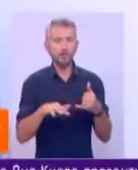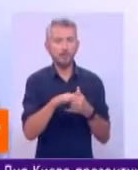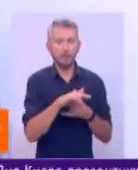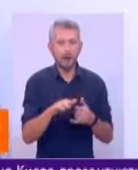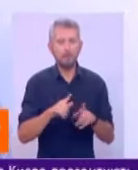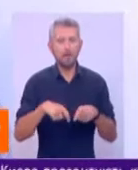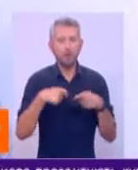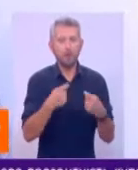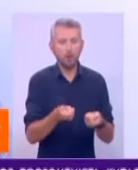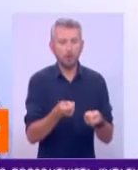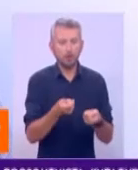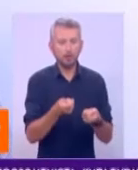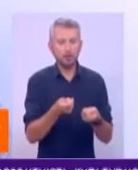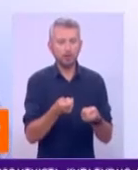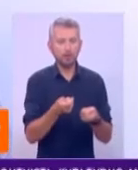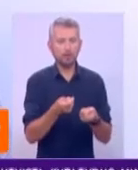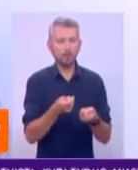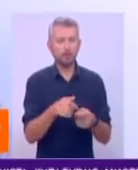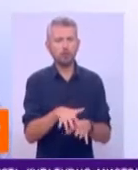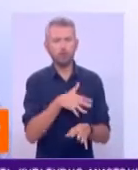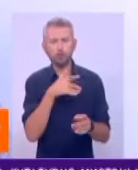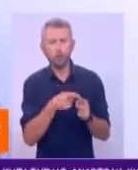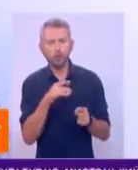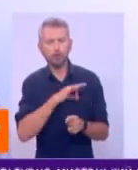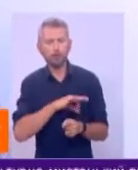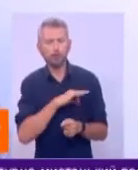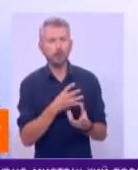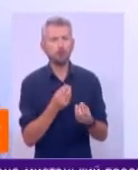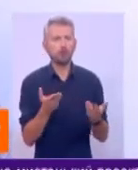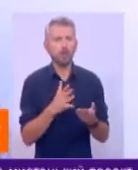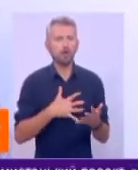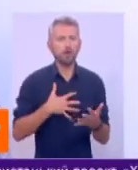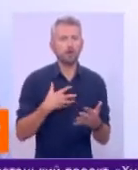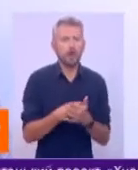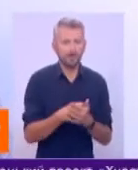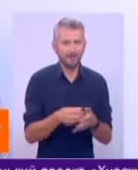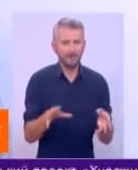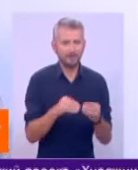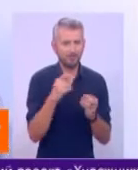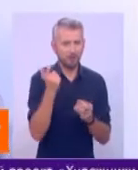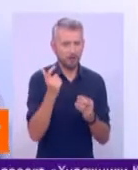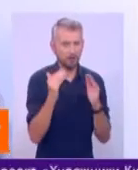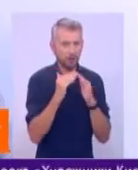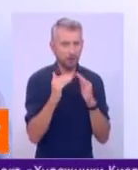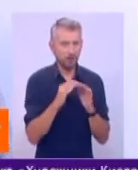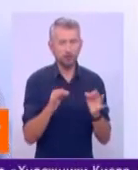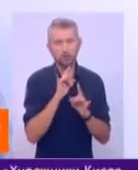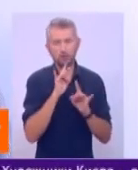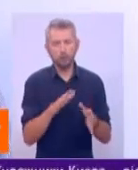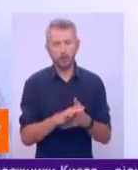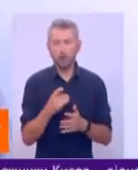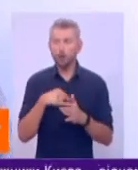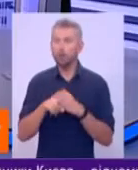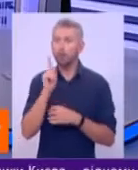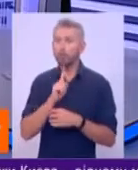безусловно, переходит там, в другостроковое користування, там, или еще каким-то образом у власниці и співвласників, будинку, нічого не буде. Тобто